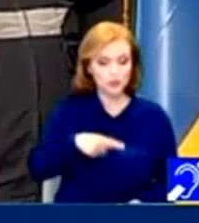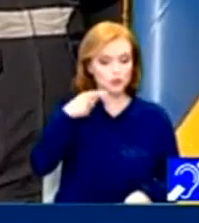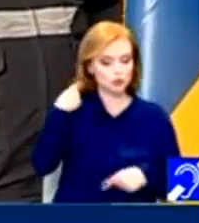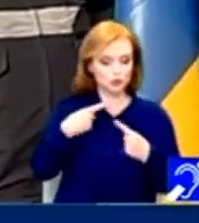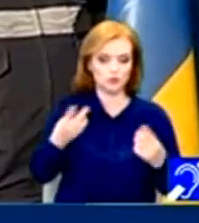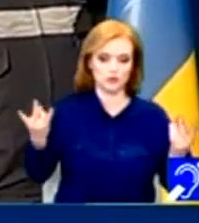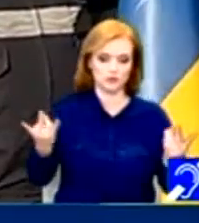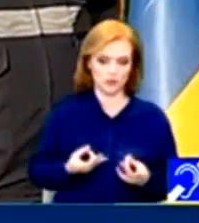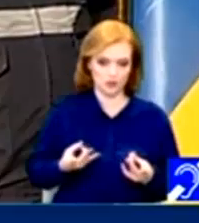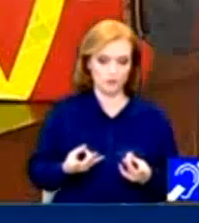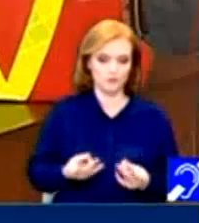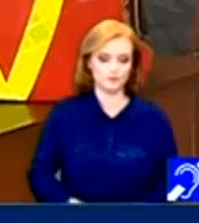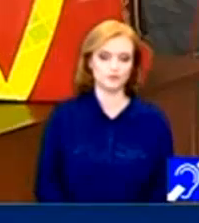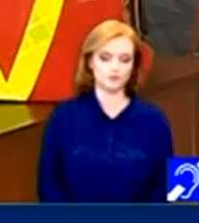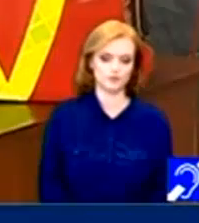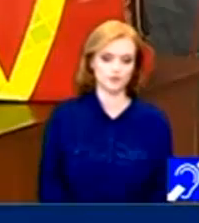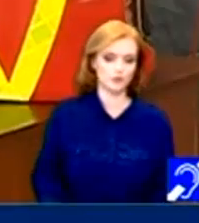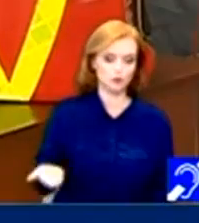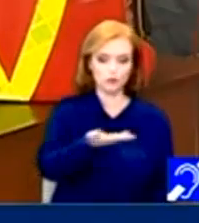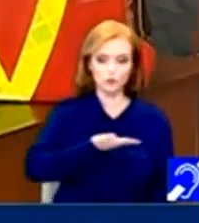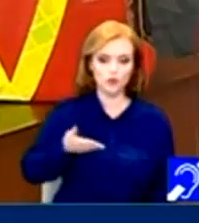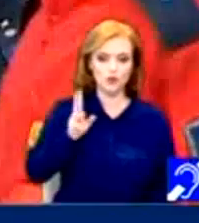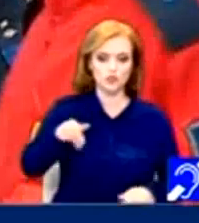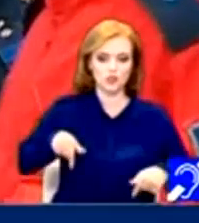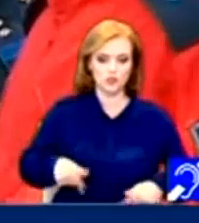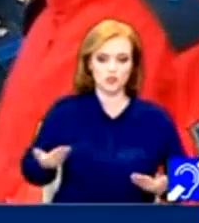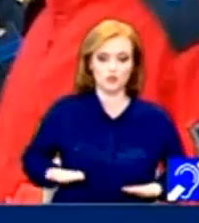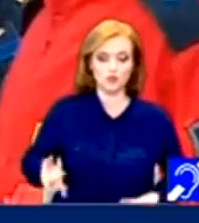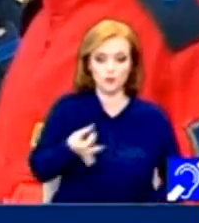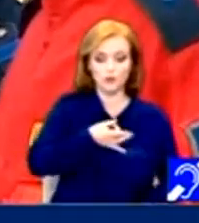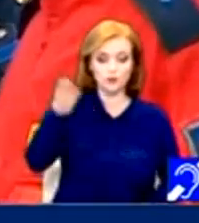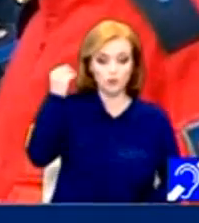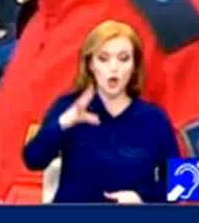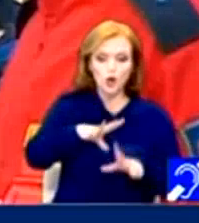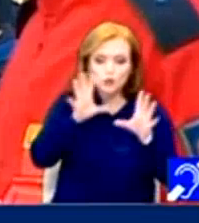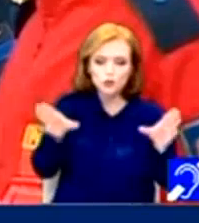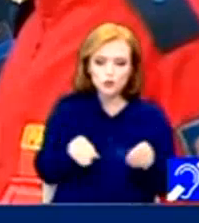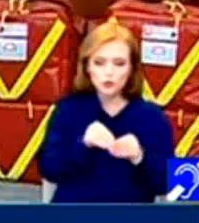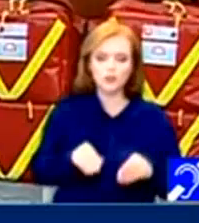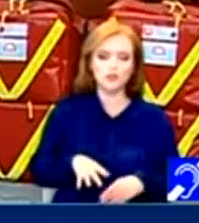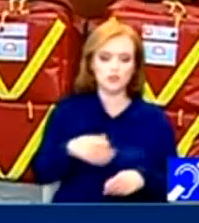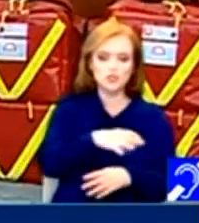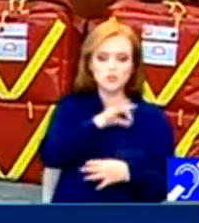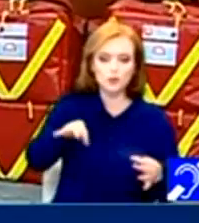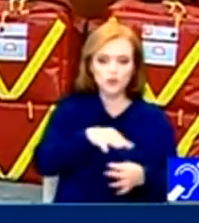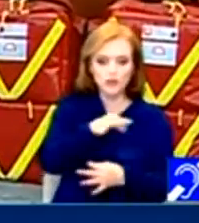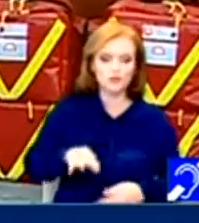utilă pentru noi cei din Republica Moldova. În total, activitățile proiectului sunt estimate la